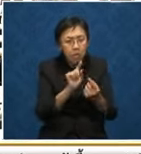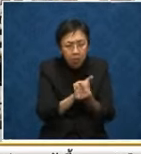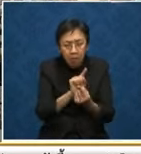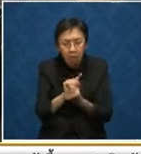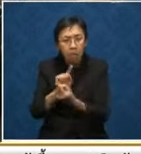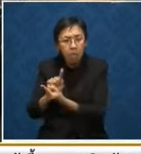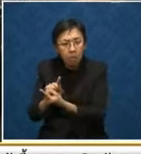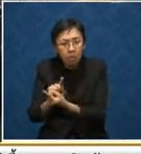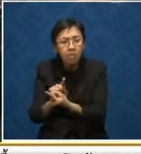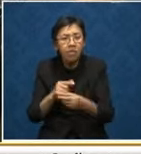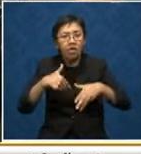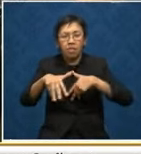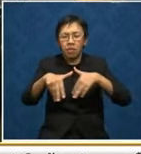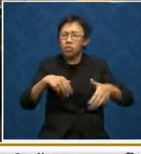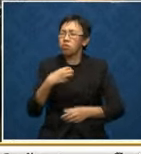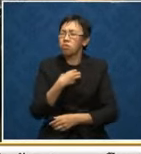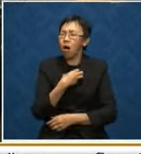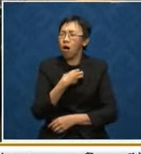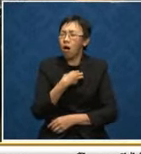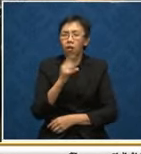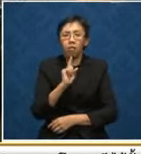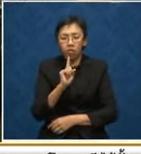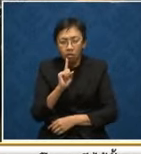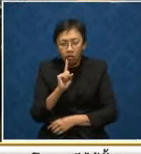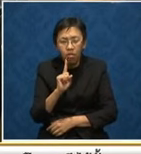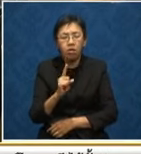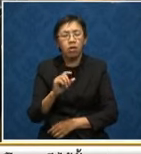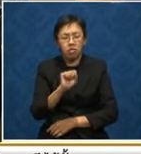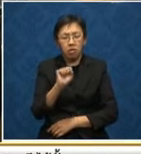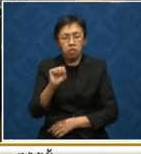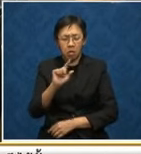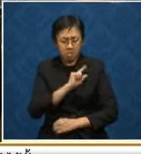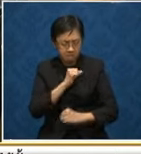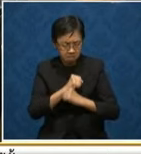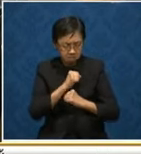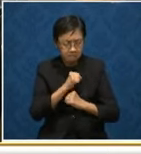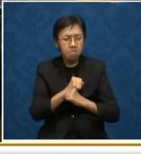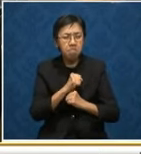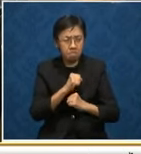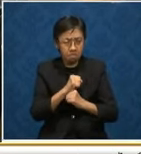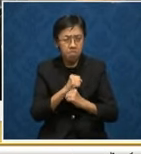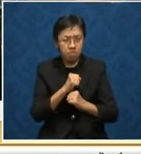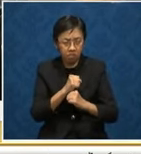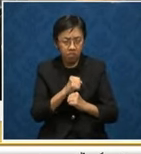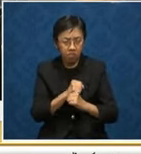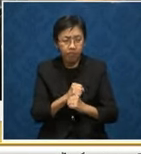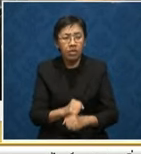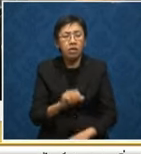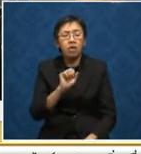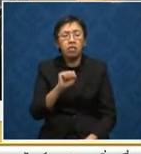และสิ่งที่พี่น้องประชาชนอยากเห็นก็คือการทำหน้าที่ของส.ส.ในสภาผู้แทนราษฎรในการทำหน้าที่ทางนิติบัญญั